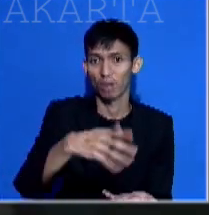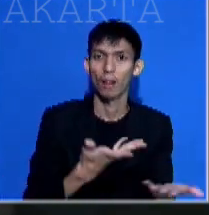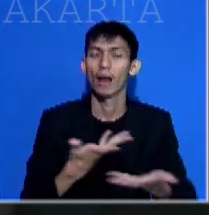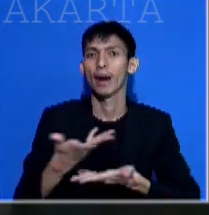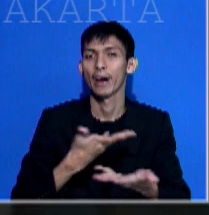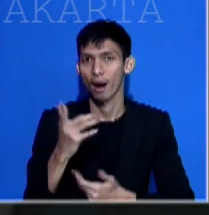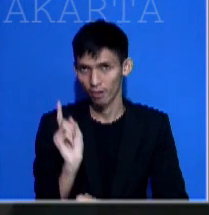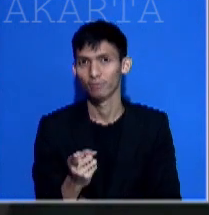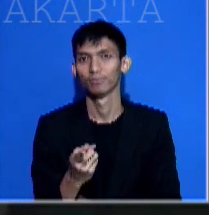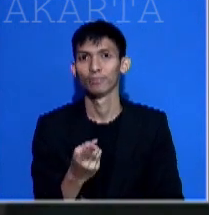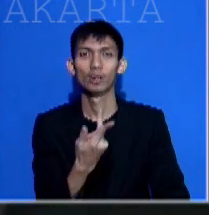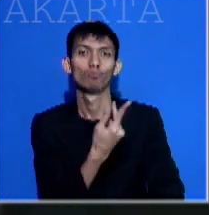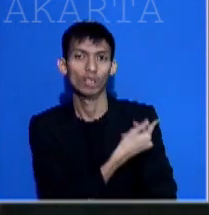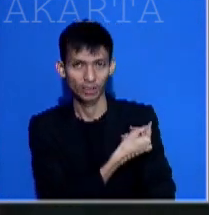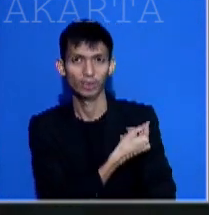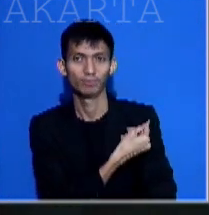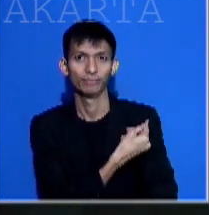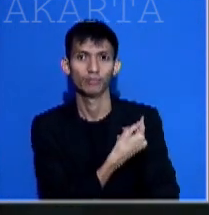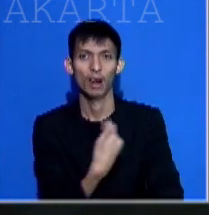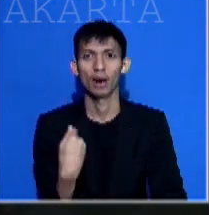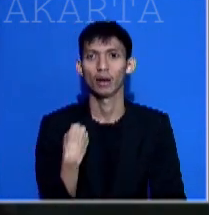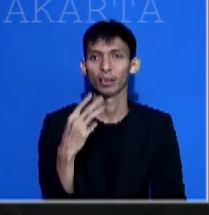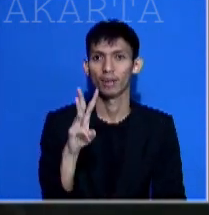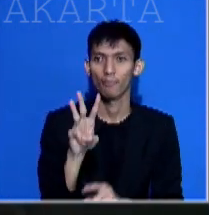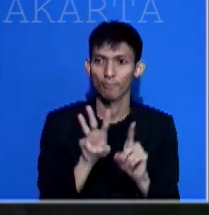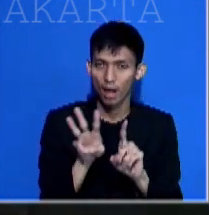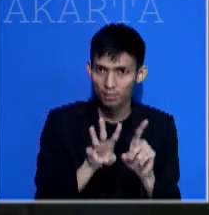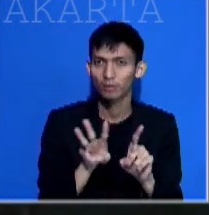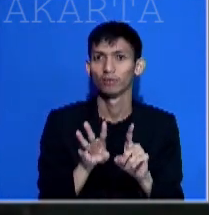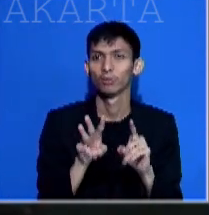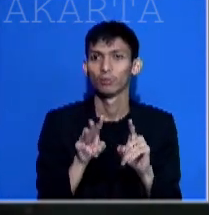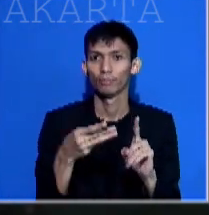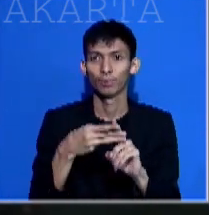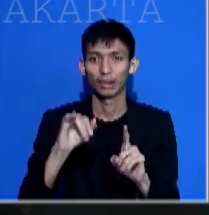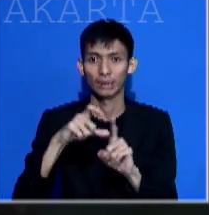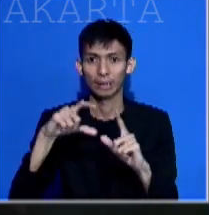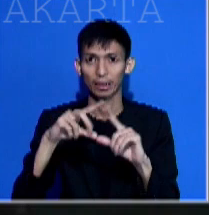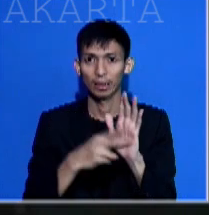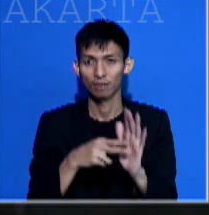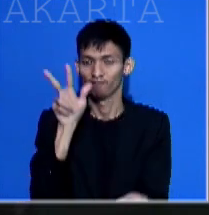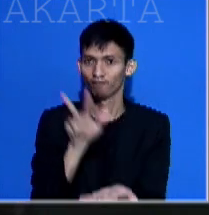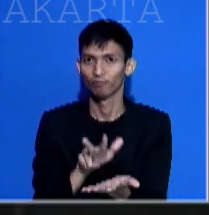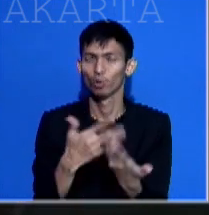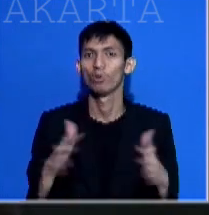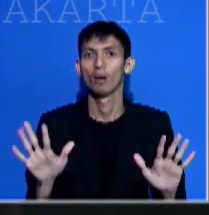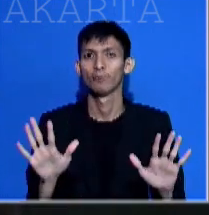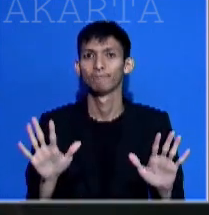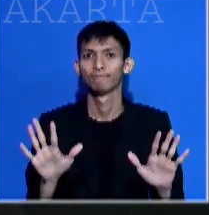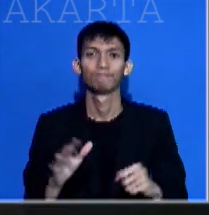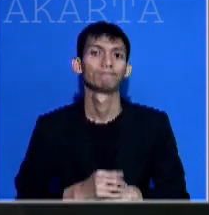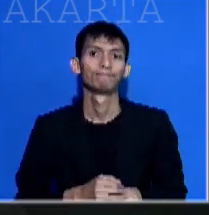Sedangkan ada 312 yang sudah bidan delima. Dan hari ini mulai tanggal 23